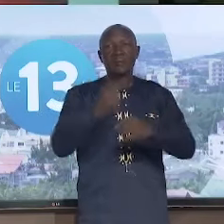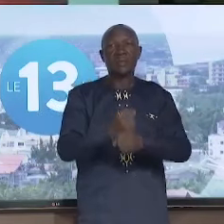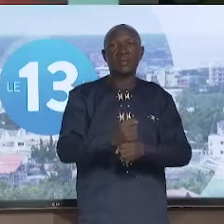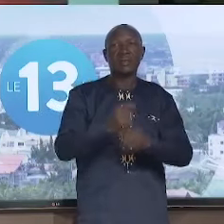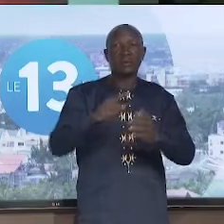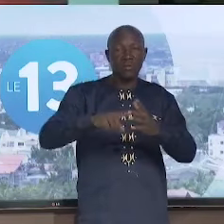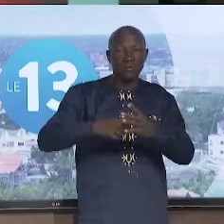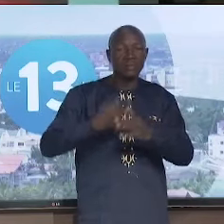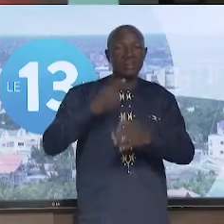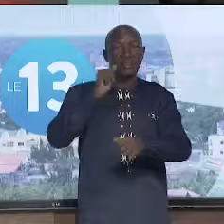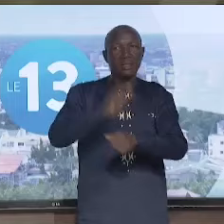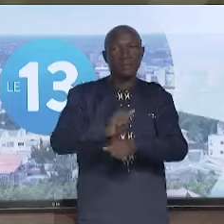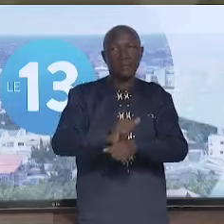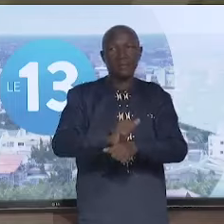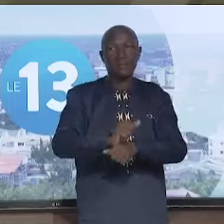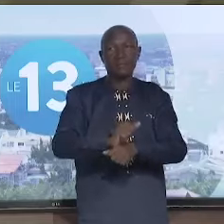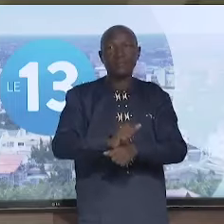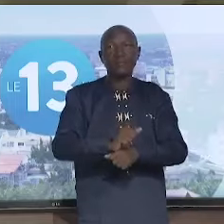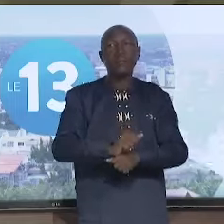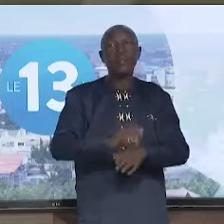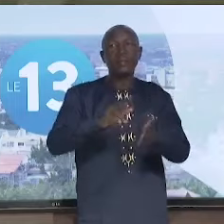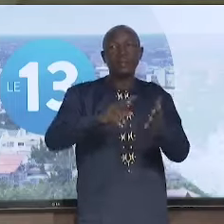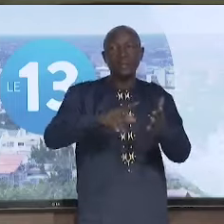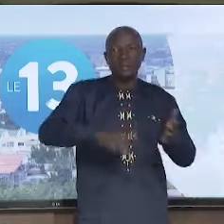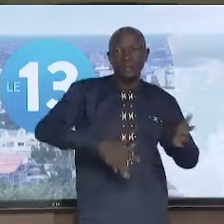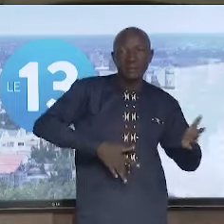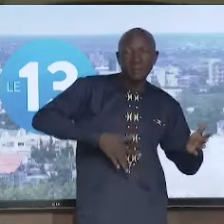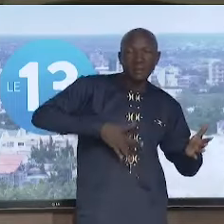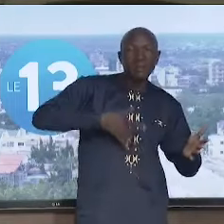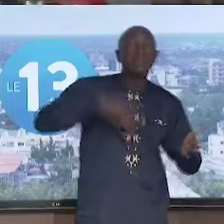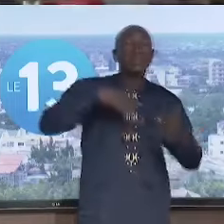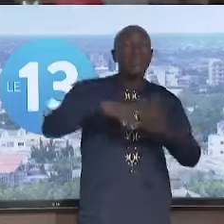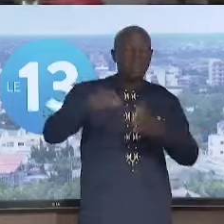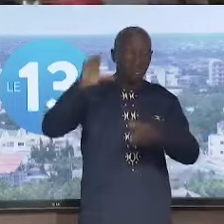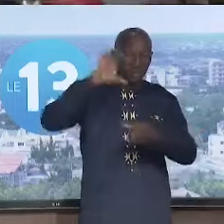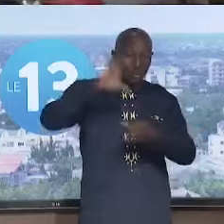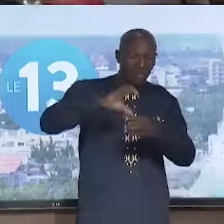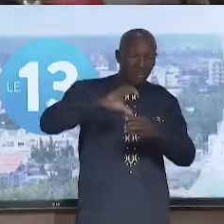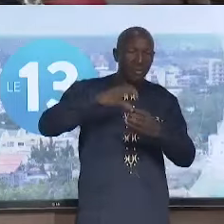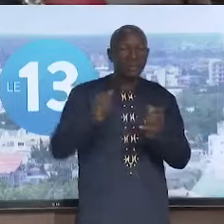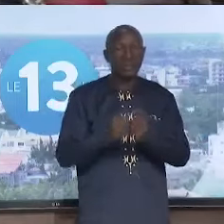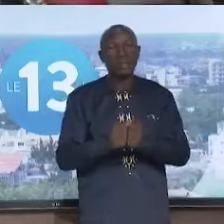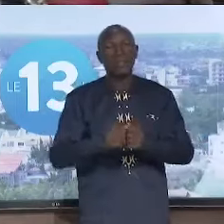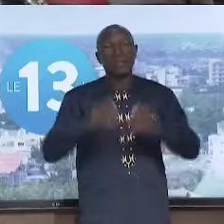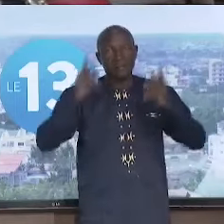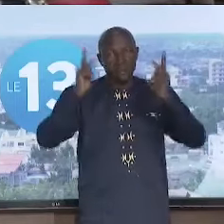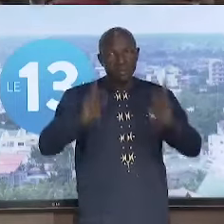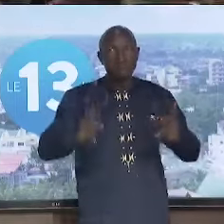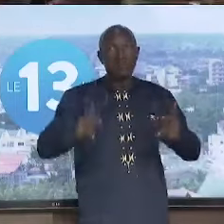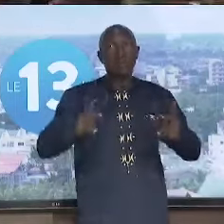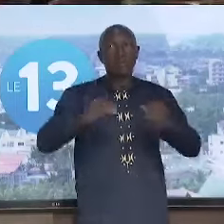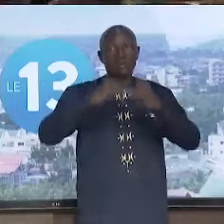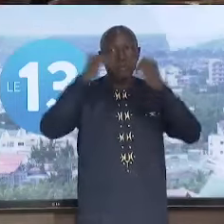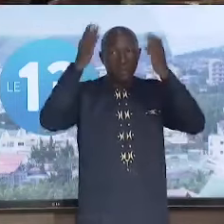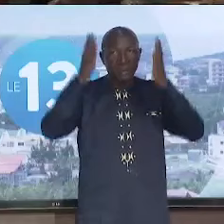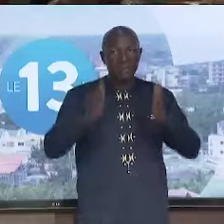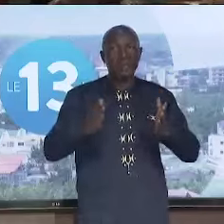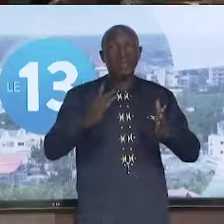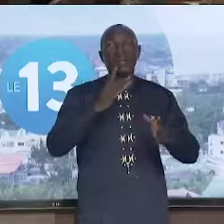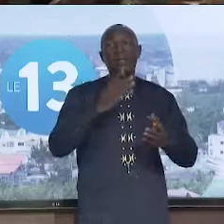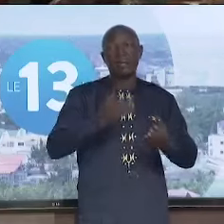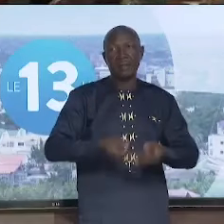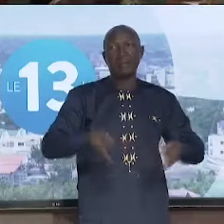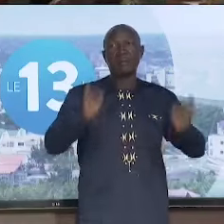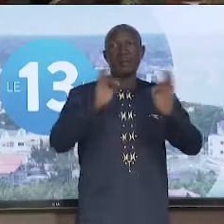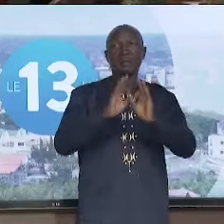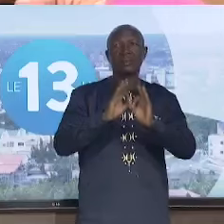de pèlerin. Une sensibilisation dont la contribution des hommes et femmes de médias s'avère nécessaire. Cette rencontre va